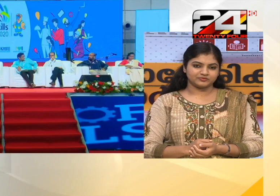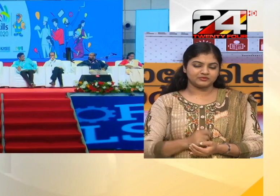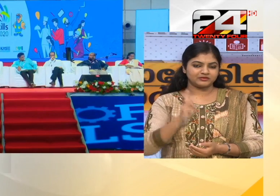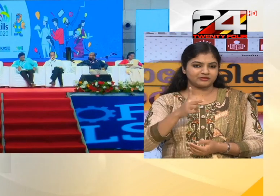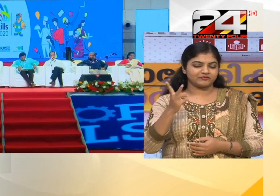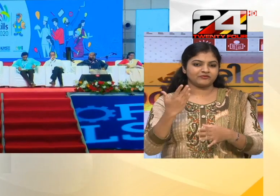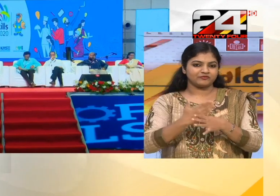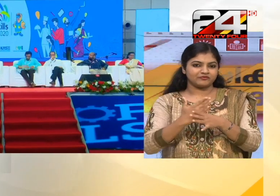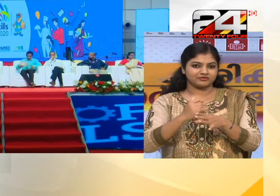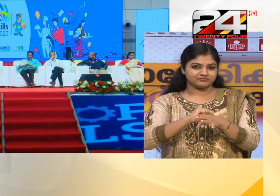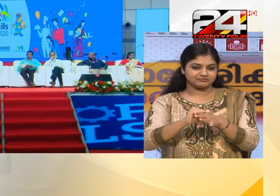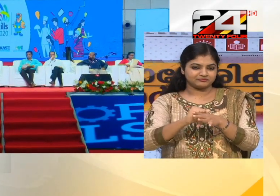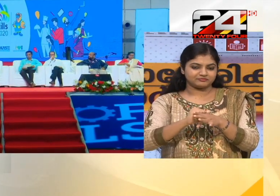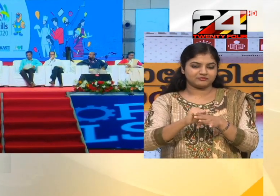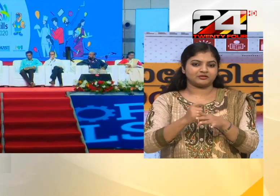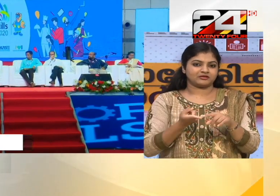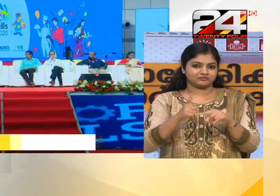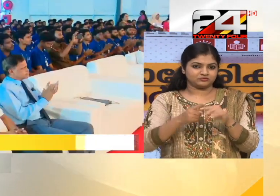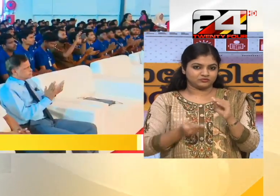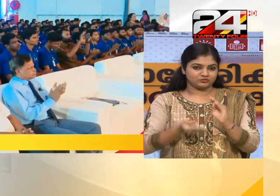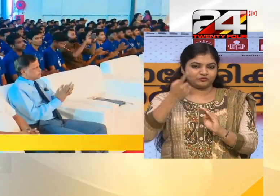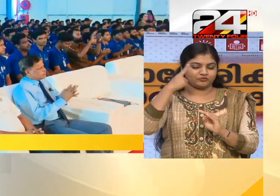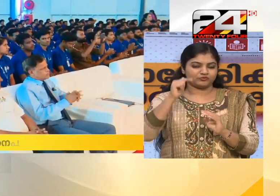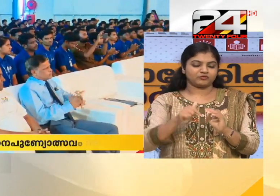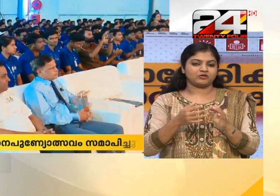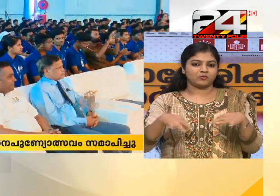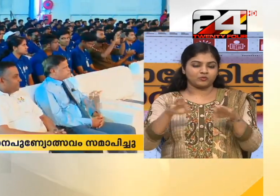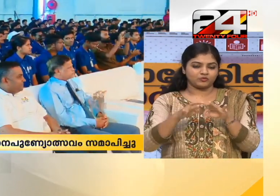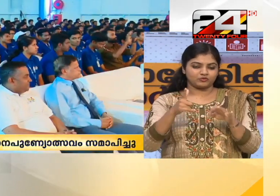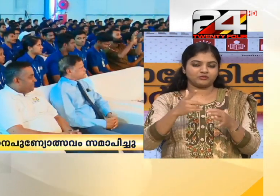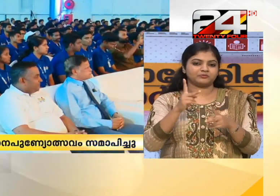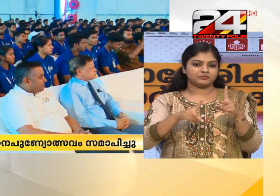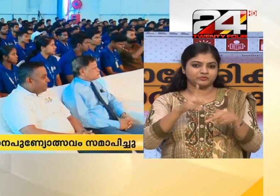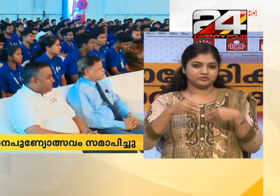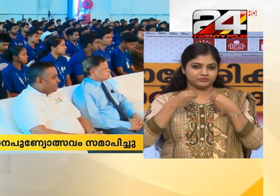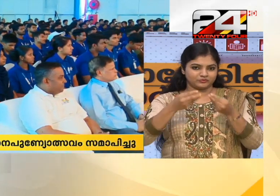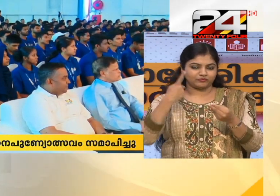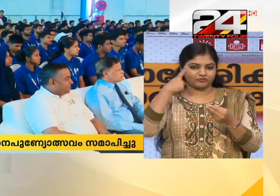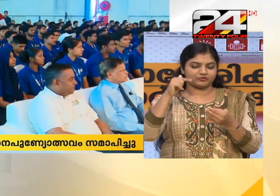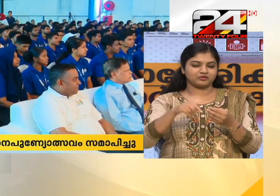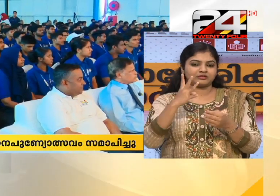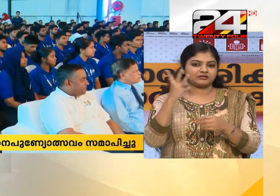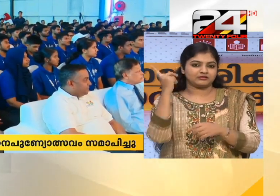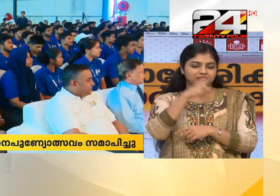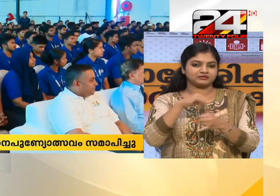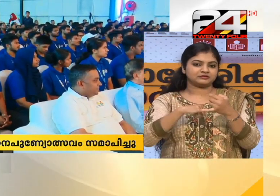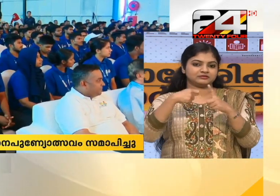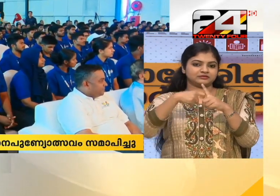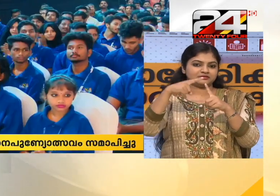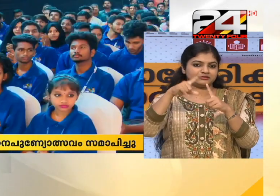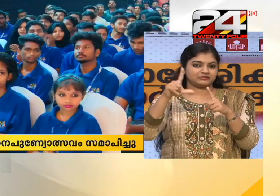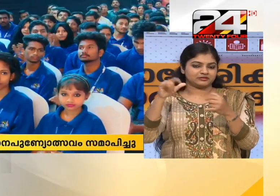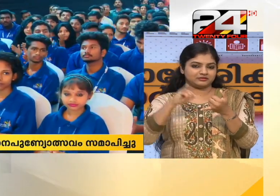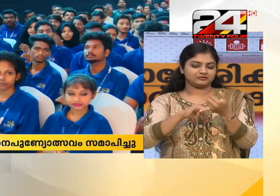വിവിധ തൊഴിൽ മേഖലകളിൽ നൈപുണ്യം വികസിപ്പിക്കേണ്ടതിന്റെ പ്രാധാന്യം സമൂഹത്തിലെത്തിക്കാൻ ലക്ഷ്യമിട്ടാണ് 3 ദിവസം നീണ്ടുനിന്ന നൈപുണ്യോത്സവം സംഘടിപ്പിച്ചത്.